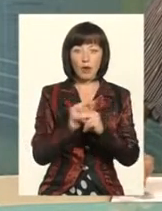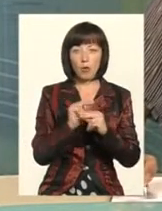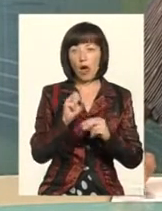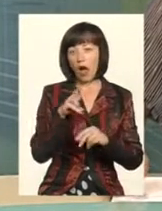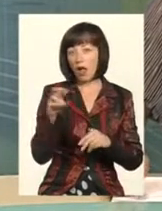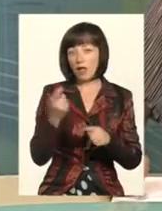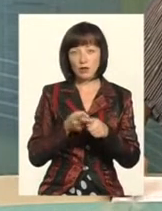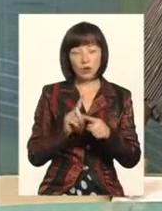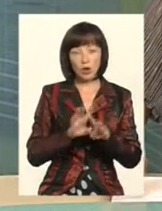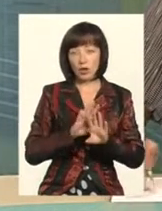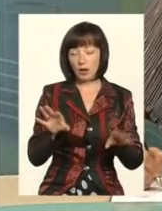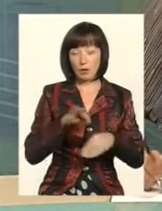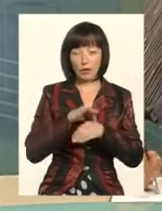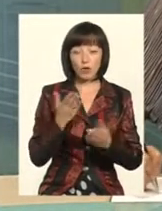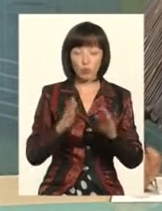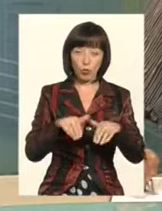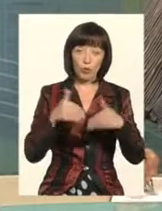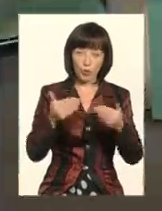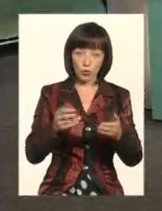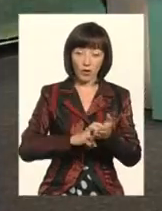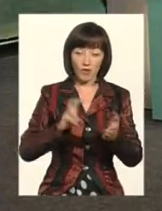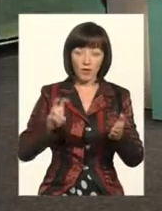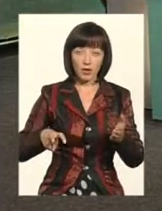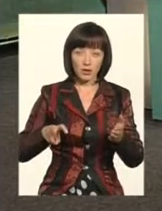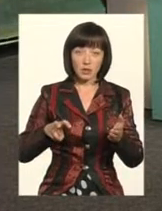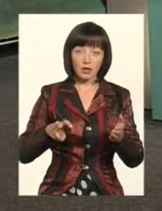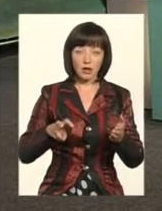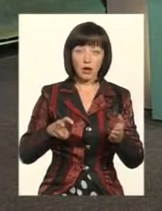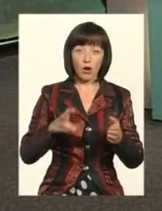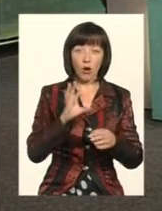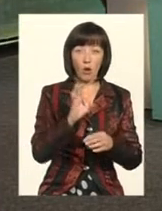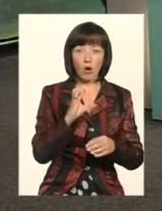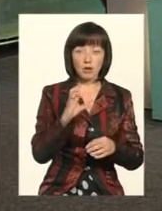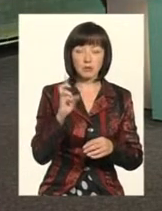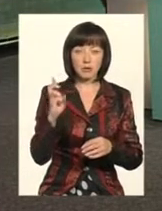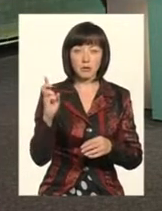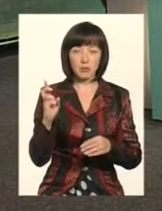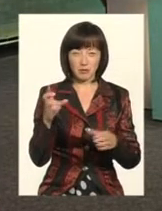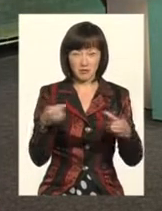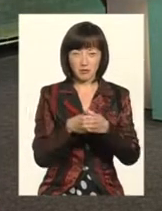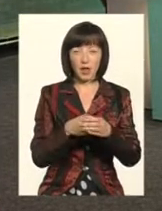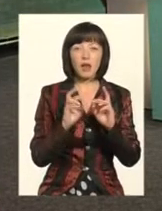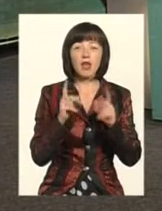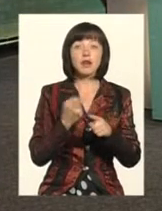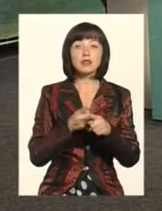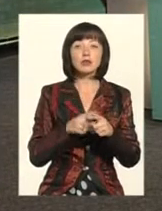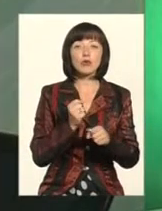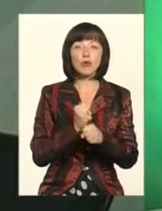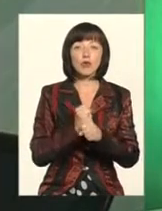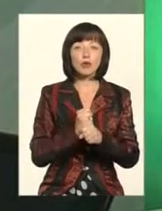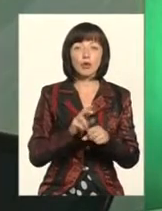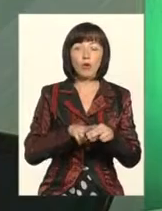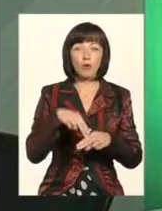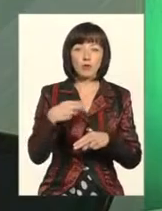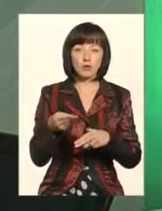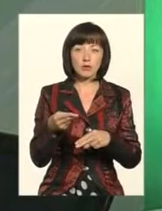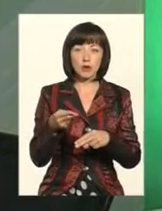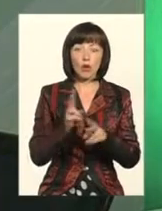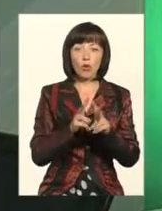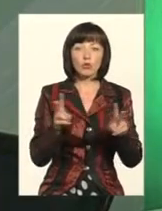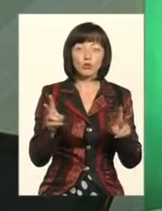не проводиться. Якщо ви пропонуєте вийти з ОСББ, то яким чином будуть ці роботи компенсовані тим,